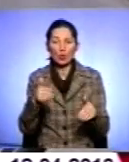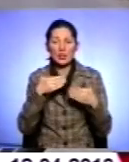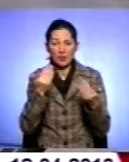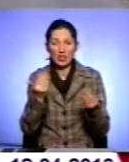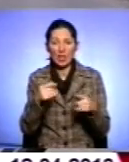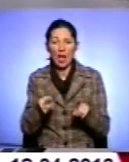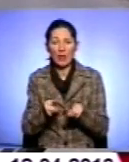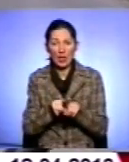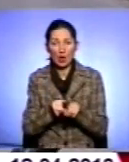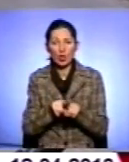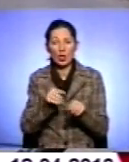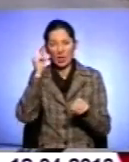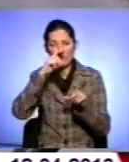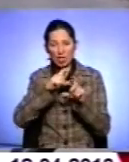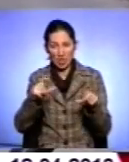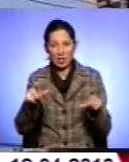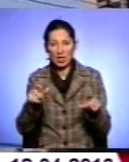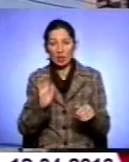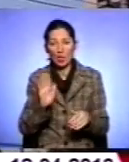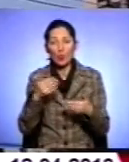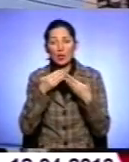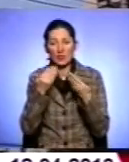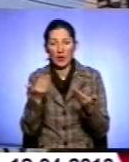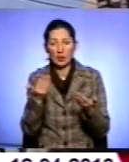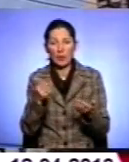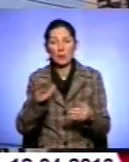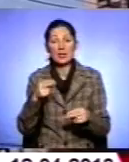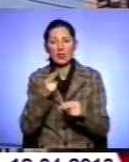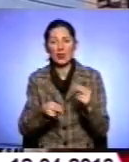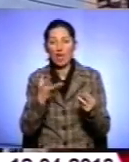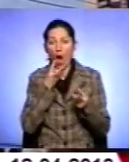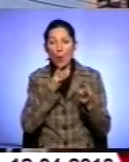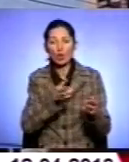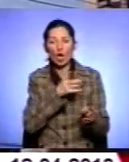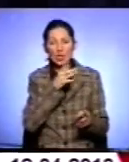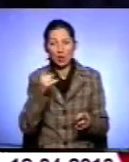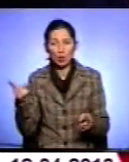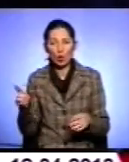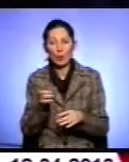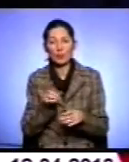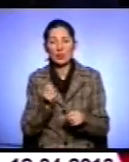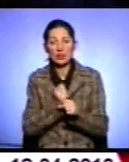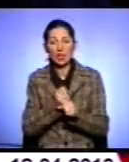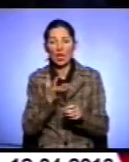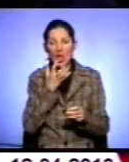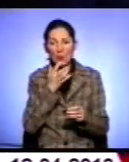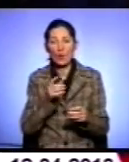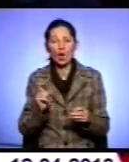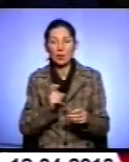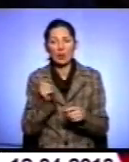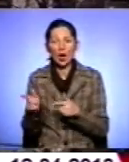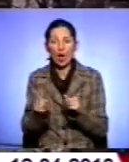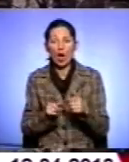також шкільні заклади були звернення. Після завершення опалювального сезону працівники теплового господарства розпочнуть підготовку